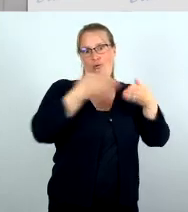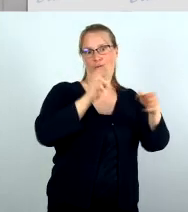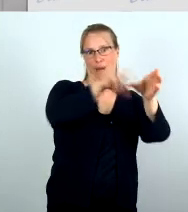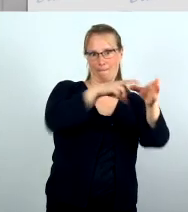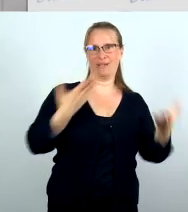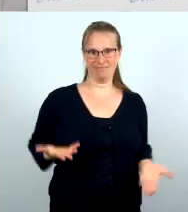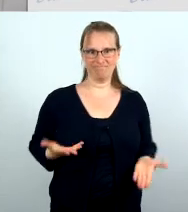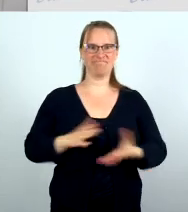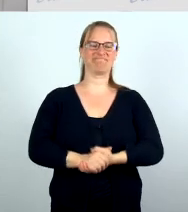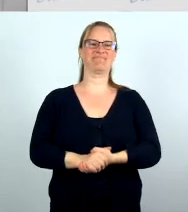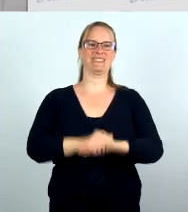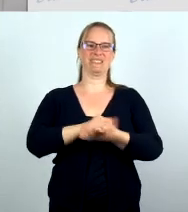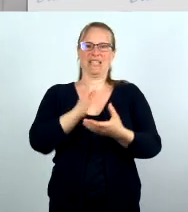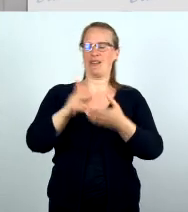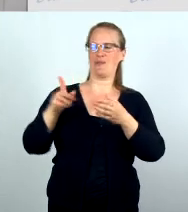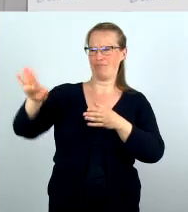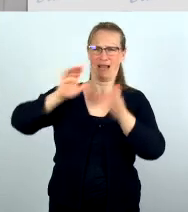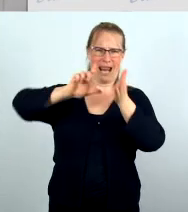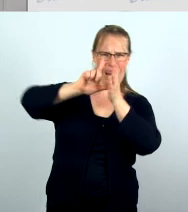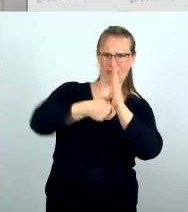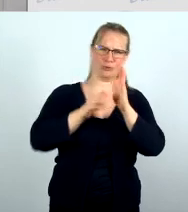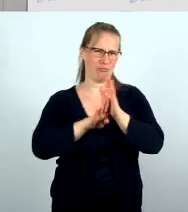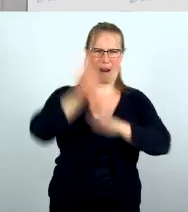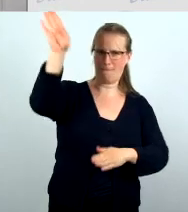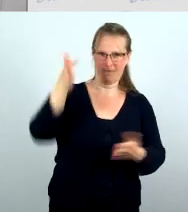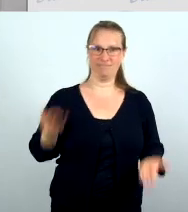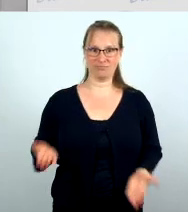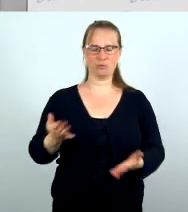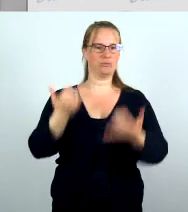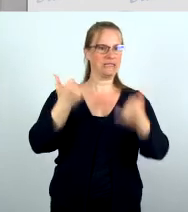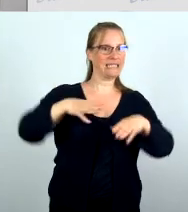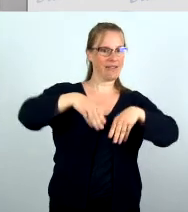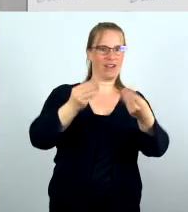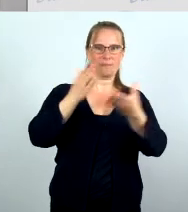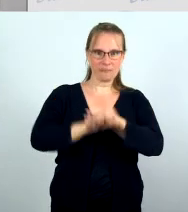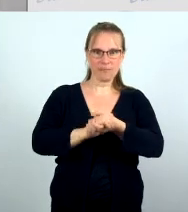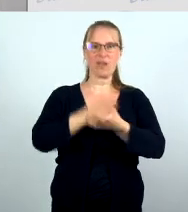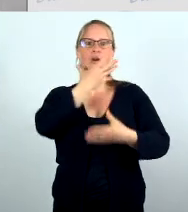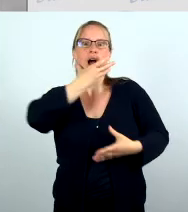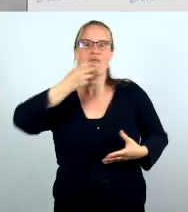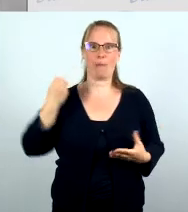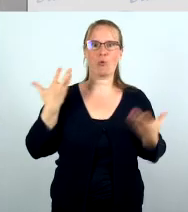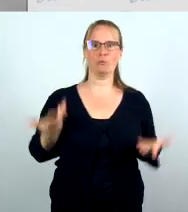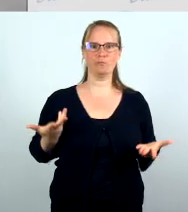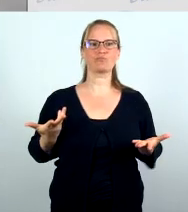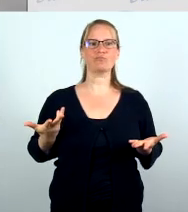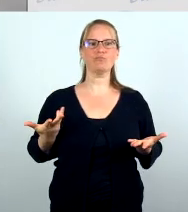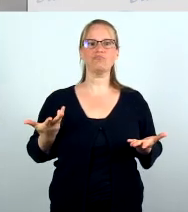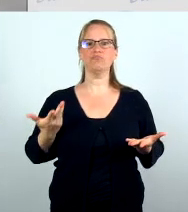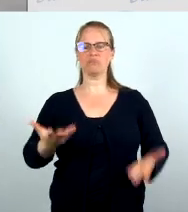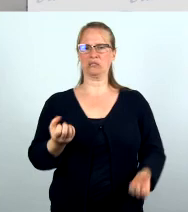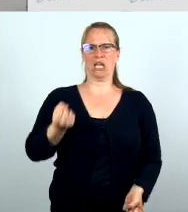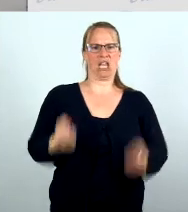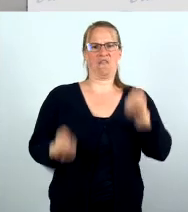zur Höchstleistung hinbringen. Genau. Wir starten hier mit einem Warm-up. Für das Warm-up braucht ihr noch keine